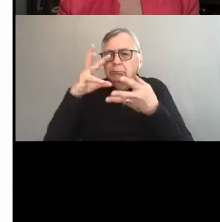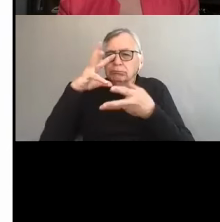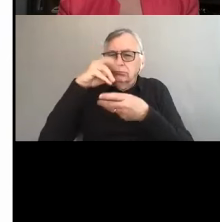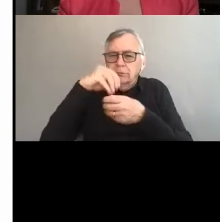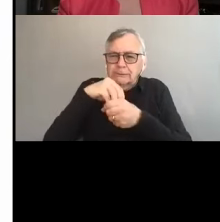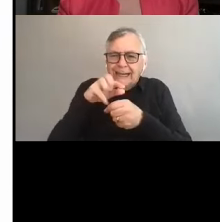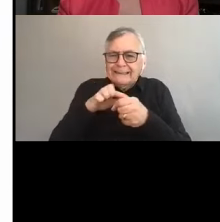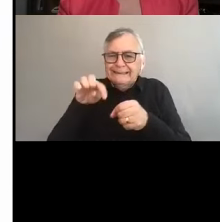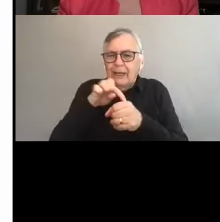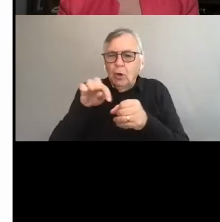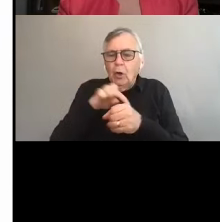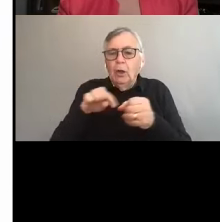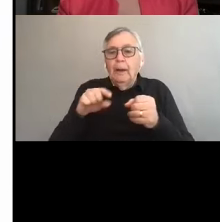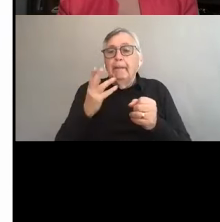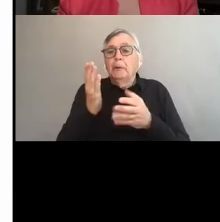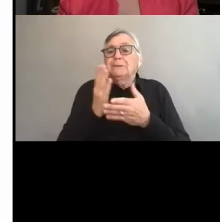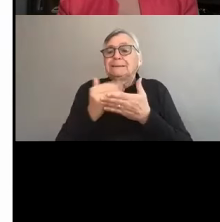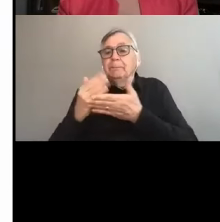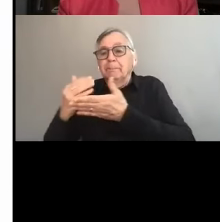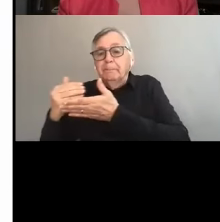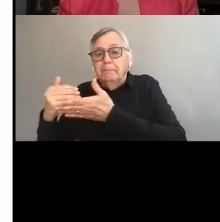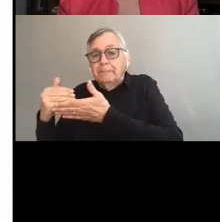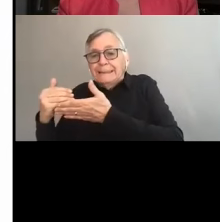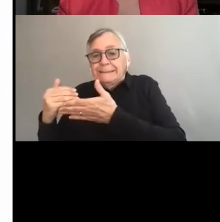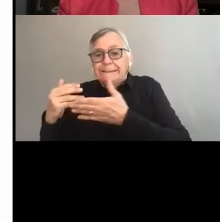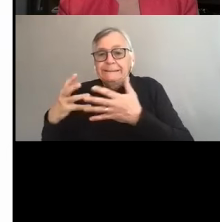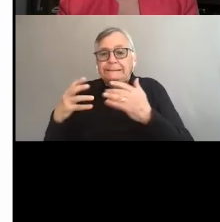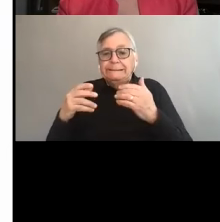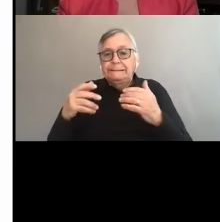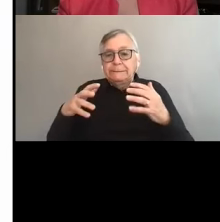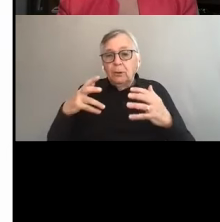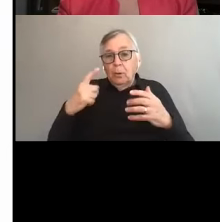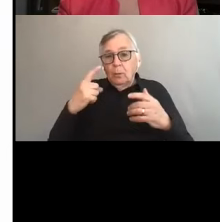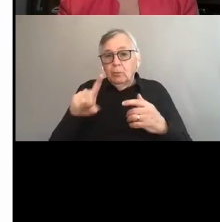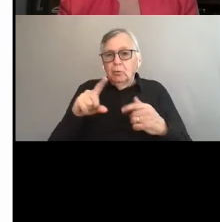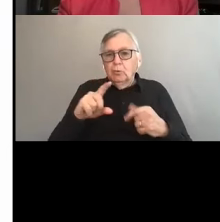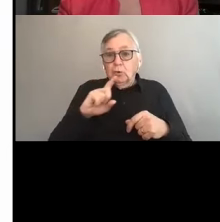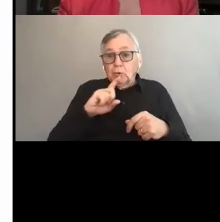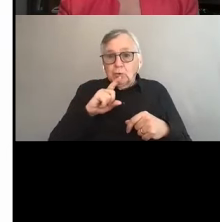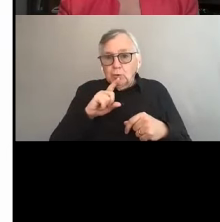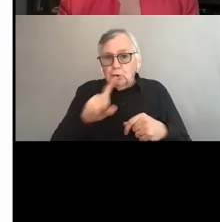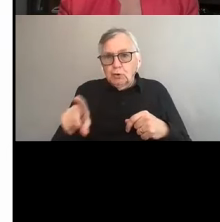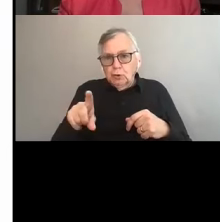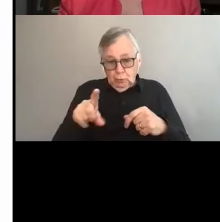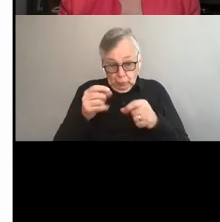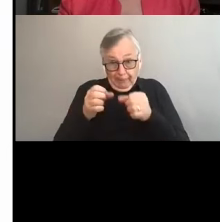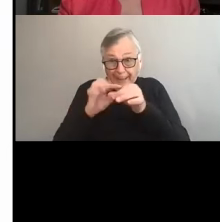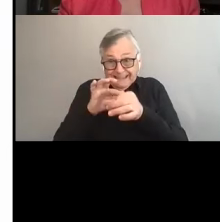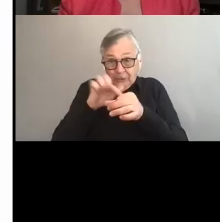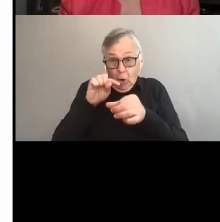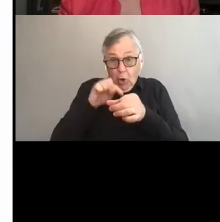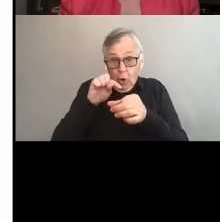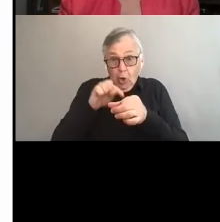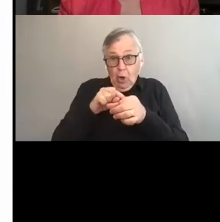des petites particules des stabilisateurs de particules qui vont s'assurer que cette particule-là va